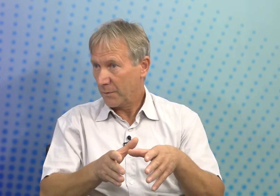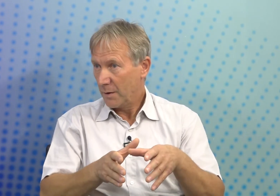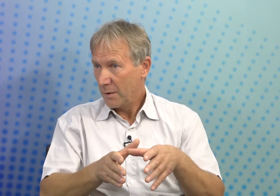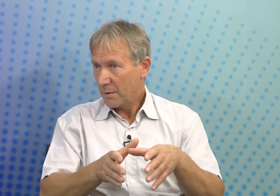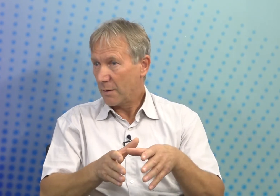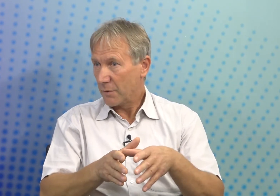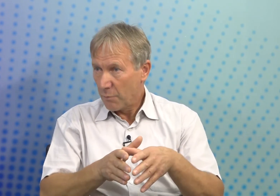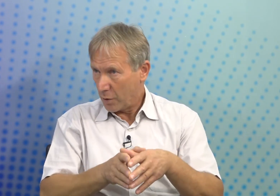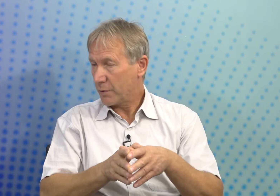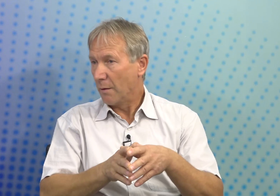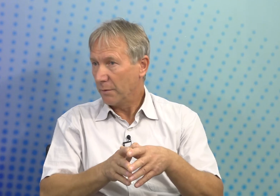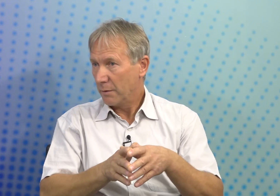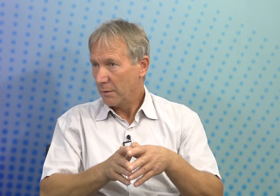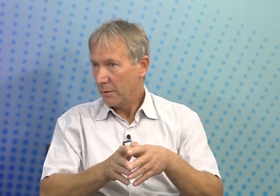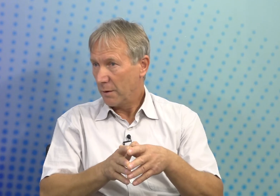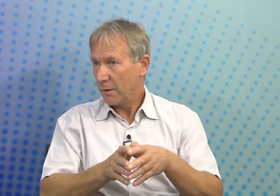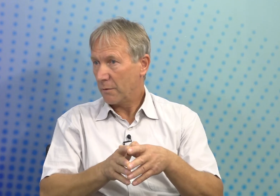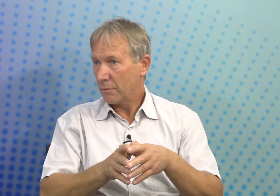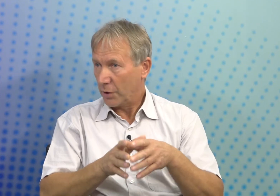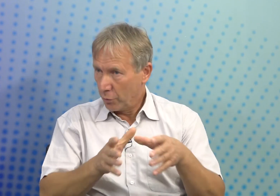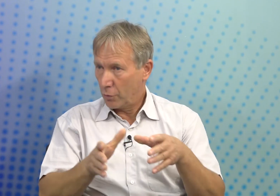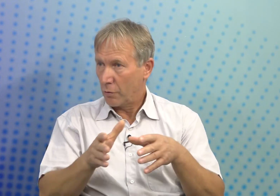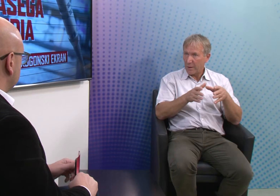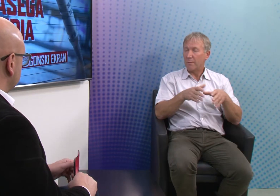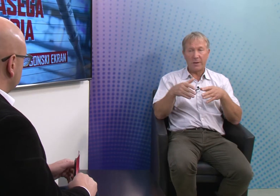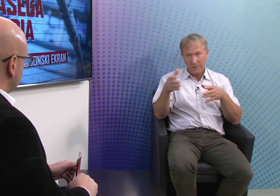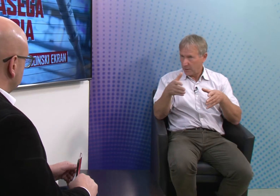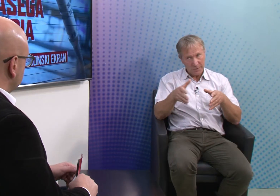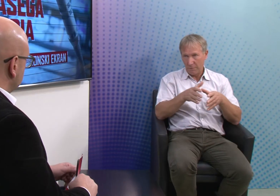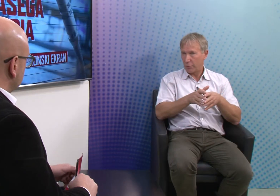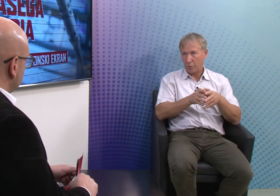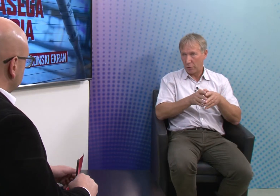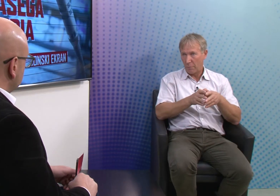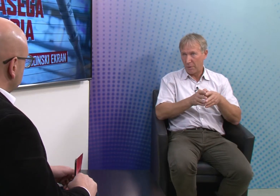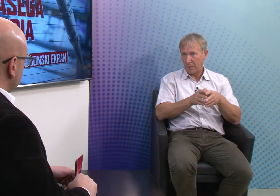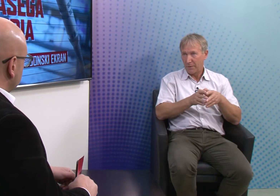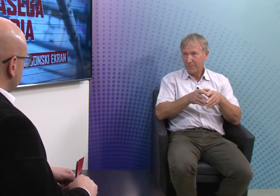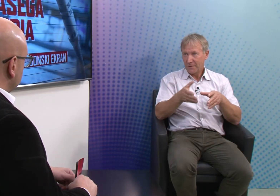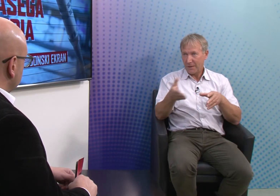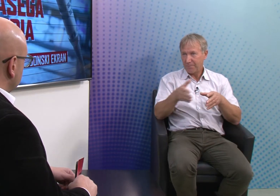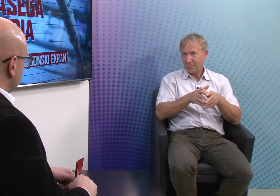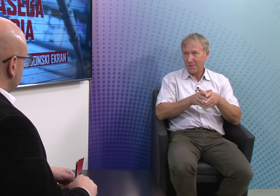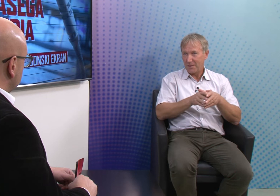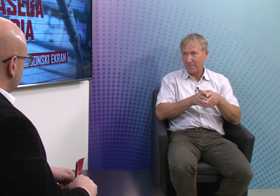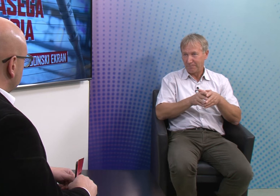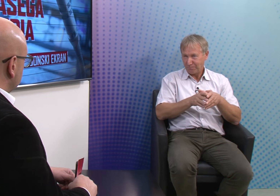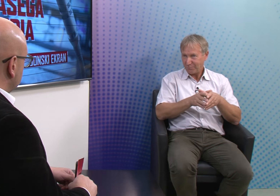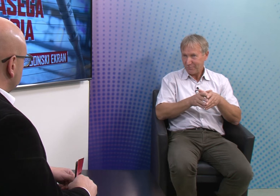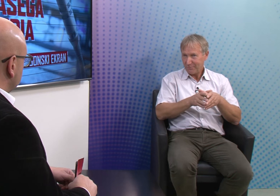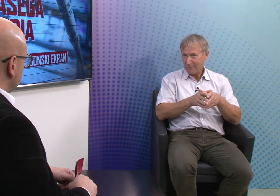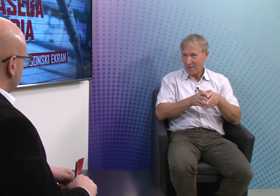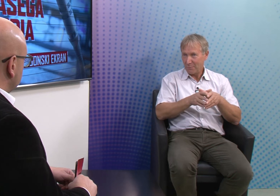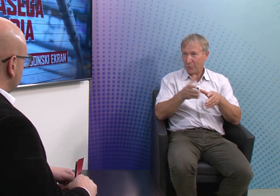To sem zmogel sam v trenutku, menim, da je sicer izzivo še ogromno, ampak te izzive